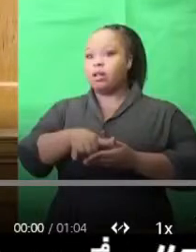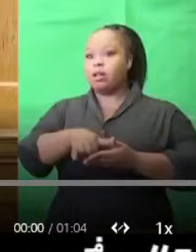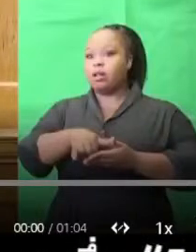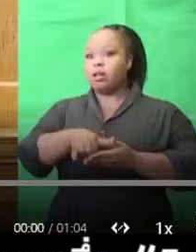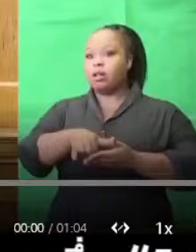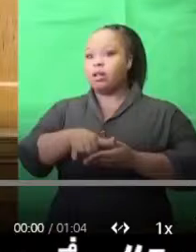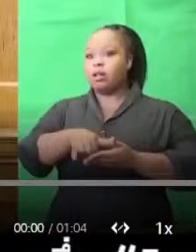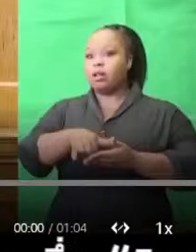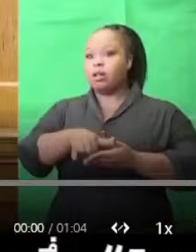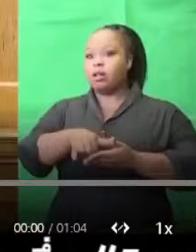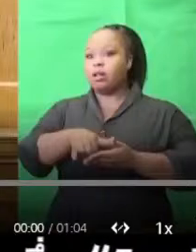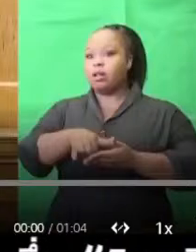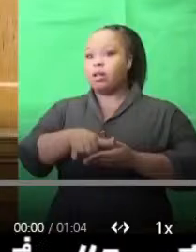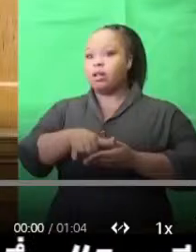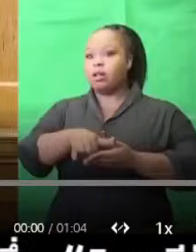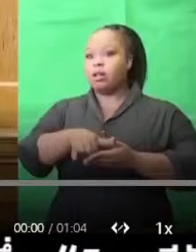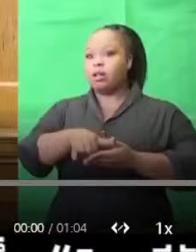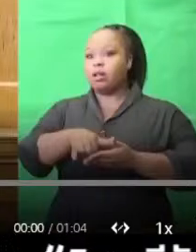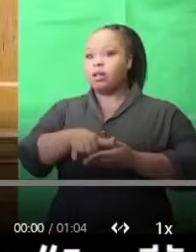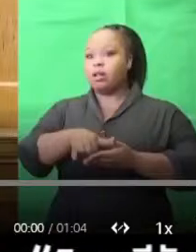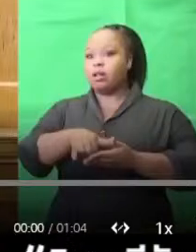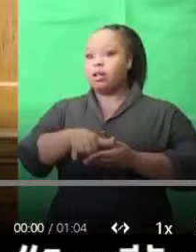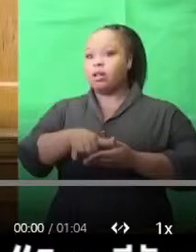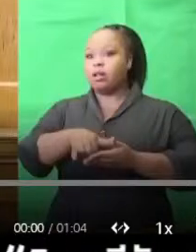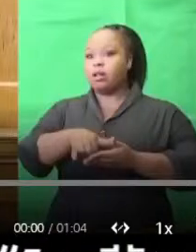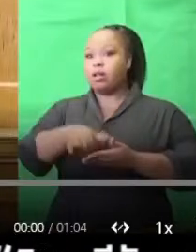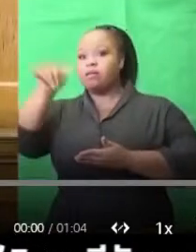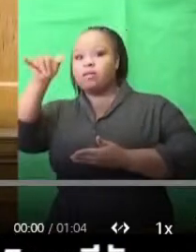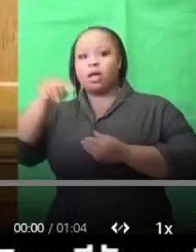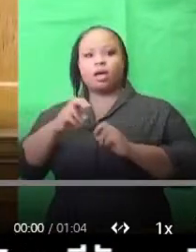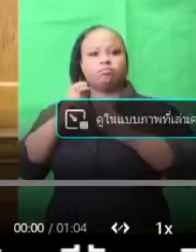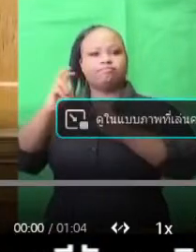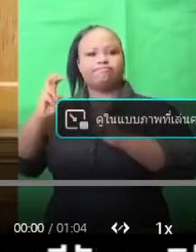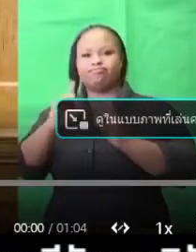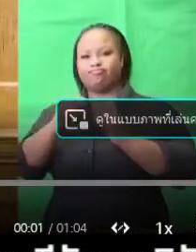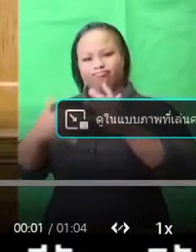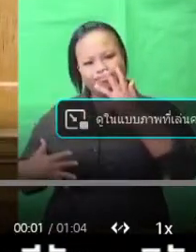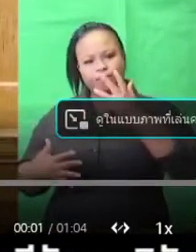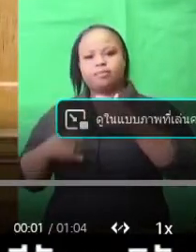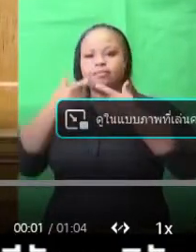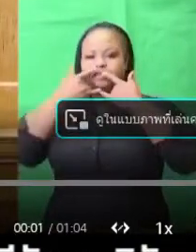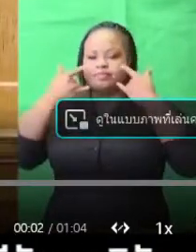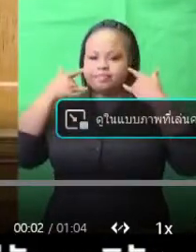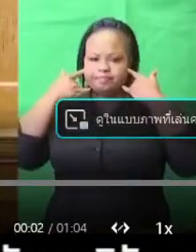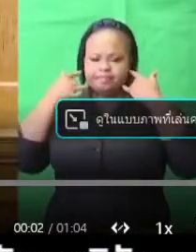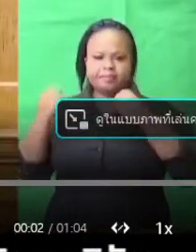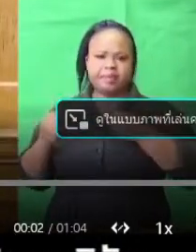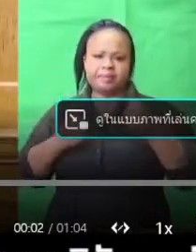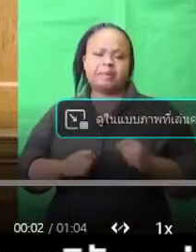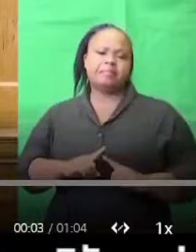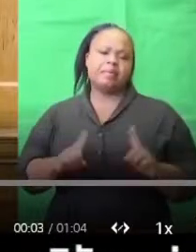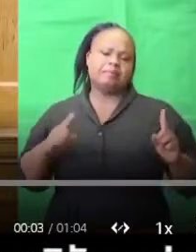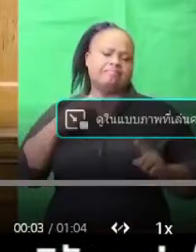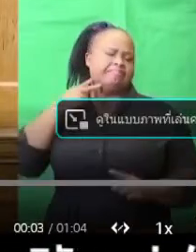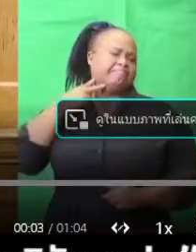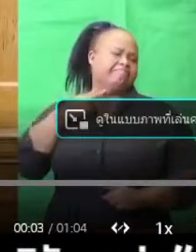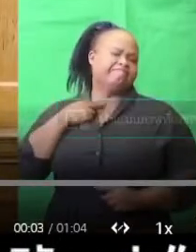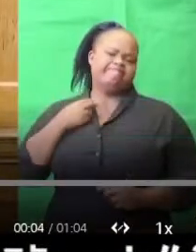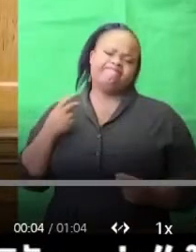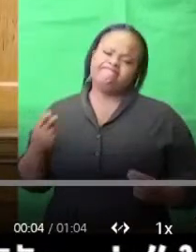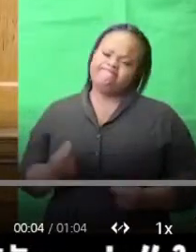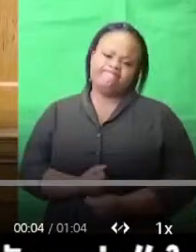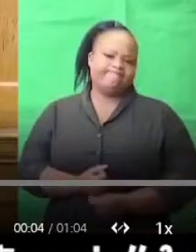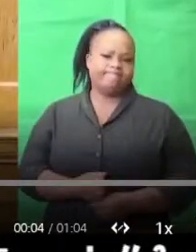ยิ่งย่ำแย่ลงไปอีกฝั่งสั้นๆอีกครั้งครับอาวี่อัฐจิ๊บ deportesต่อ